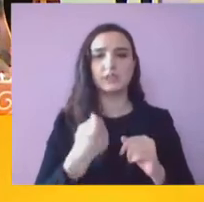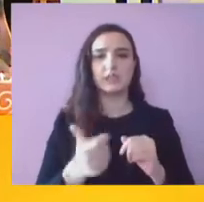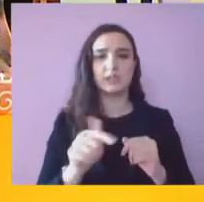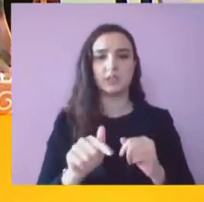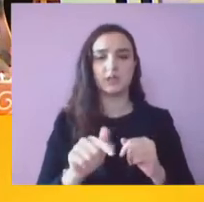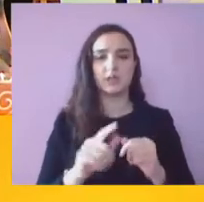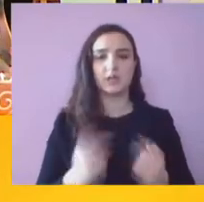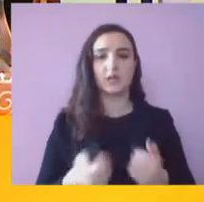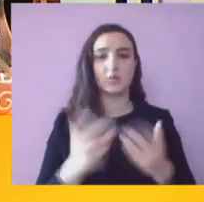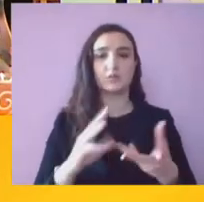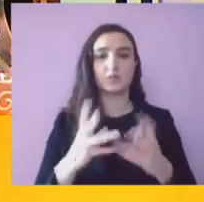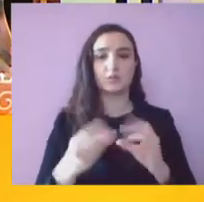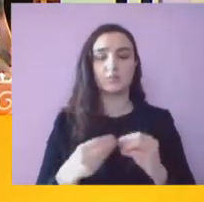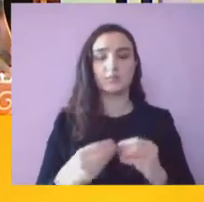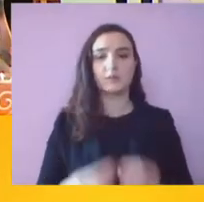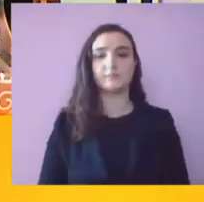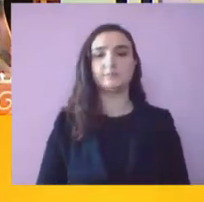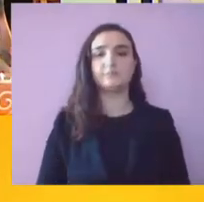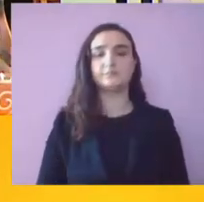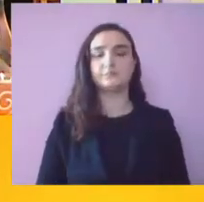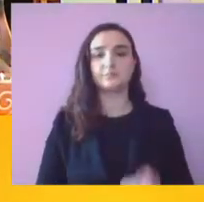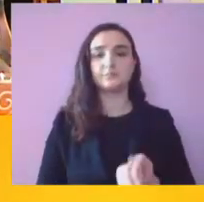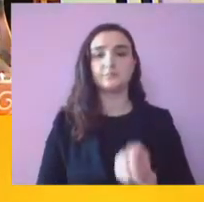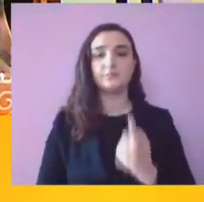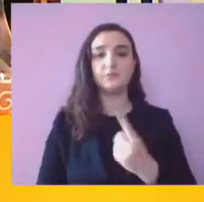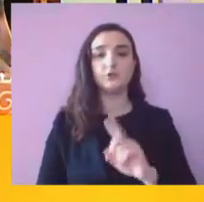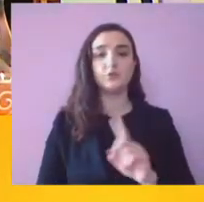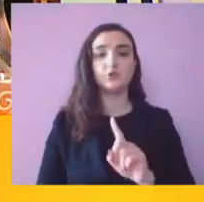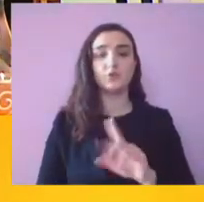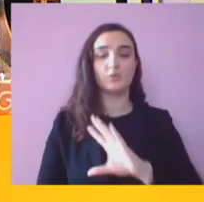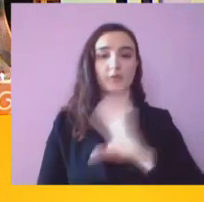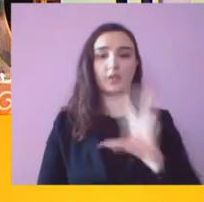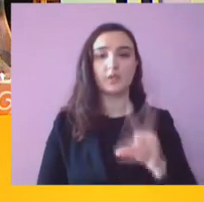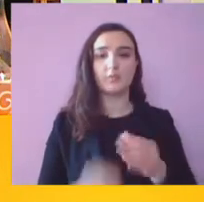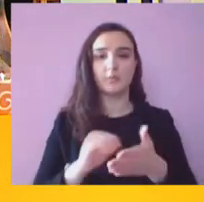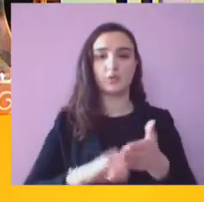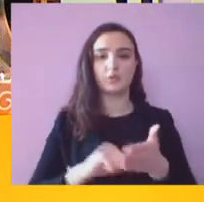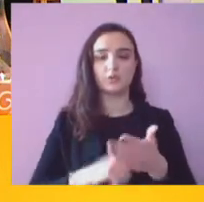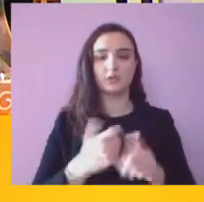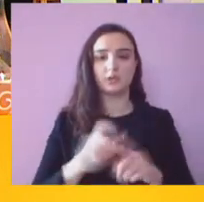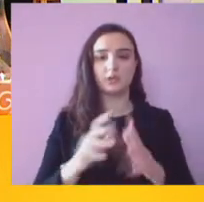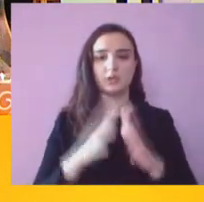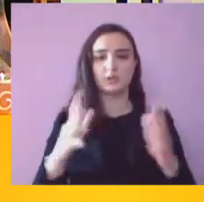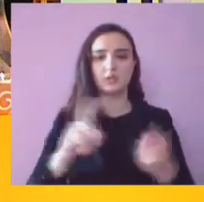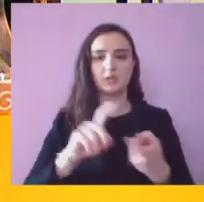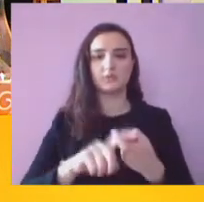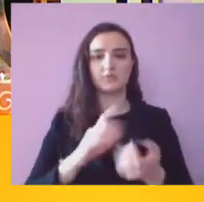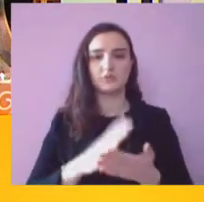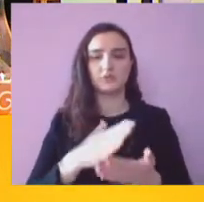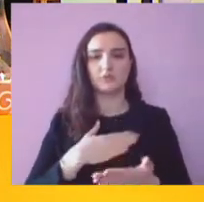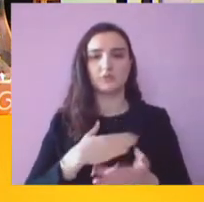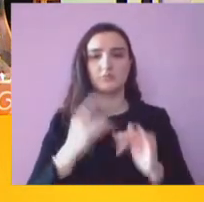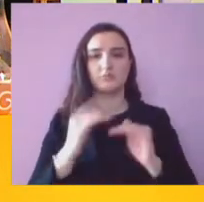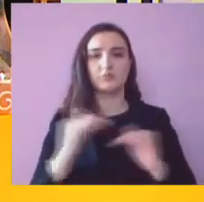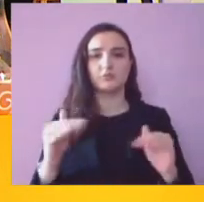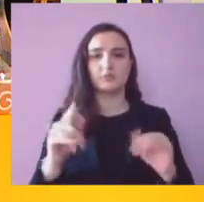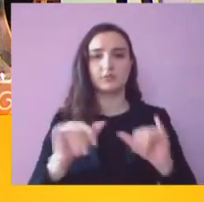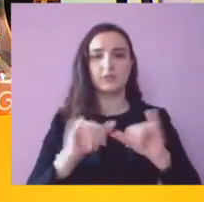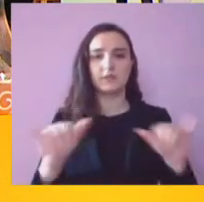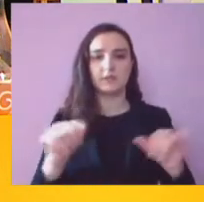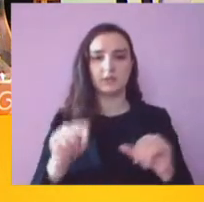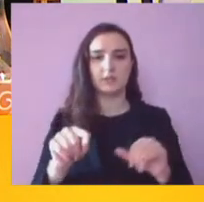რაოდენობა. აღმოჩნდა, რომ ეს ფაქტორი ძალიან დიდ გავლენას ახდენს ჩვენი ბავშვების განვითარებაზე